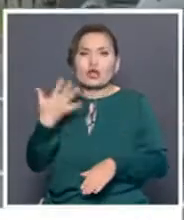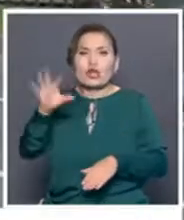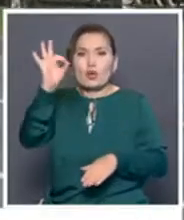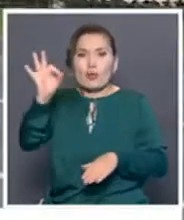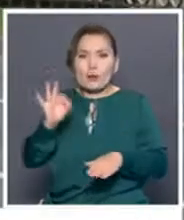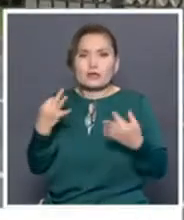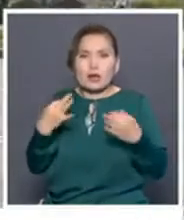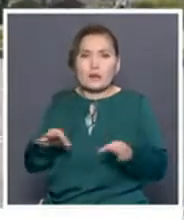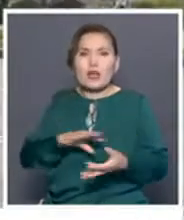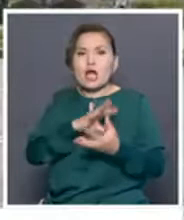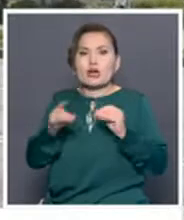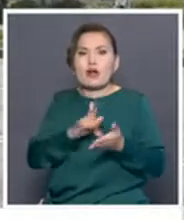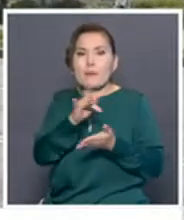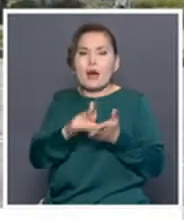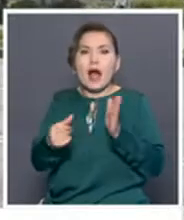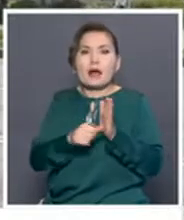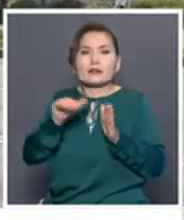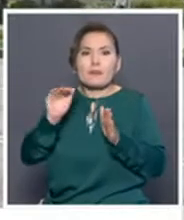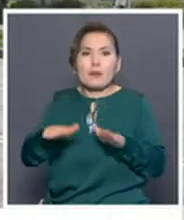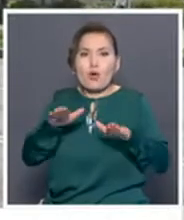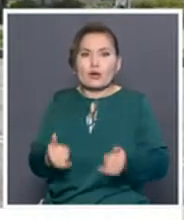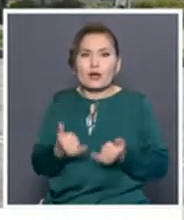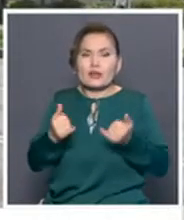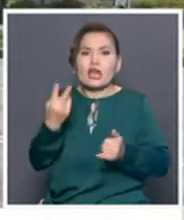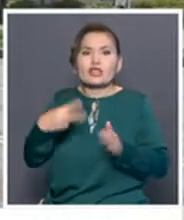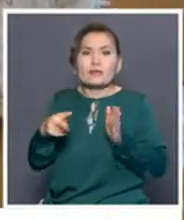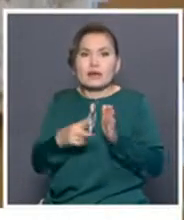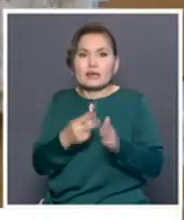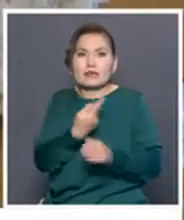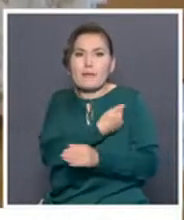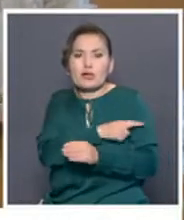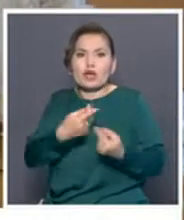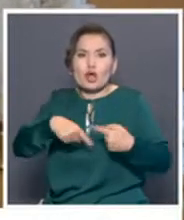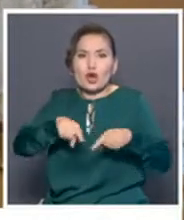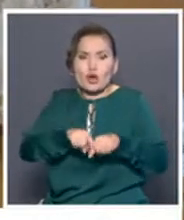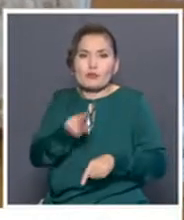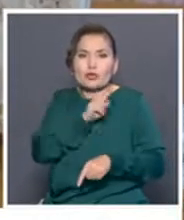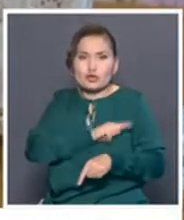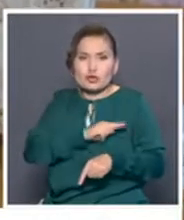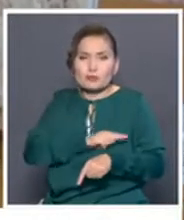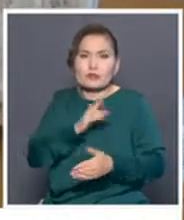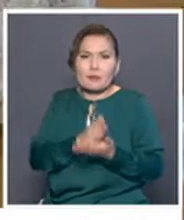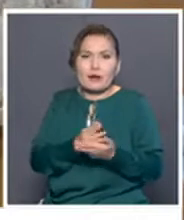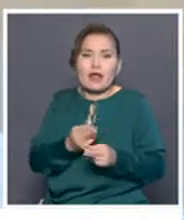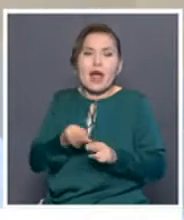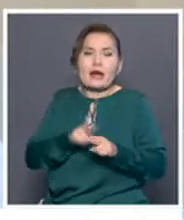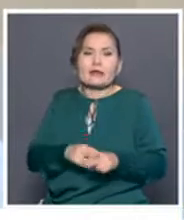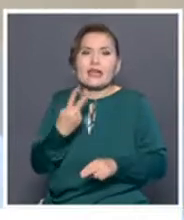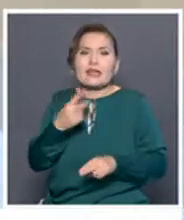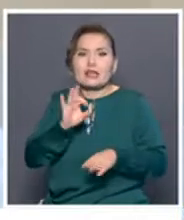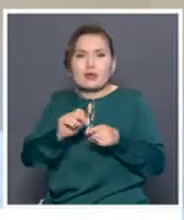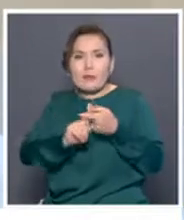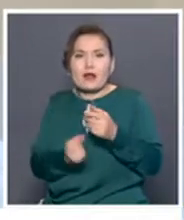босады. Жалпы қалада 6000-дай орынға арналған 27 медицина ұйымы жұмыс істеп тұр. Дегенмен екінші толқынға дайын болу